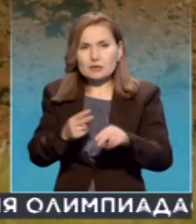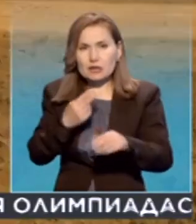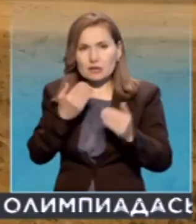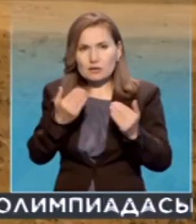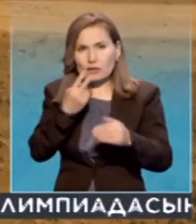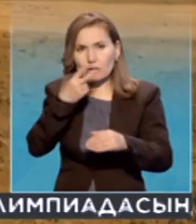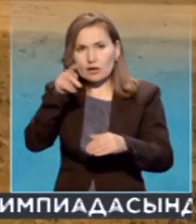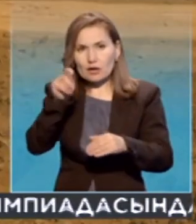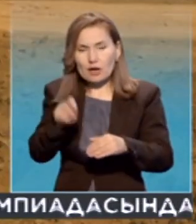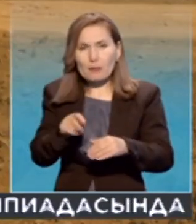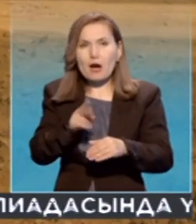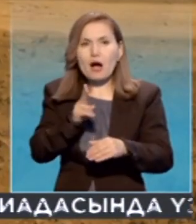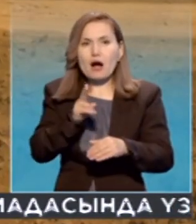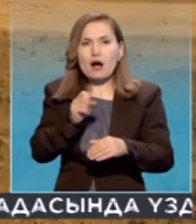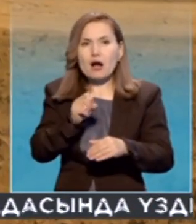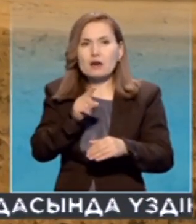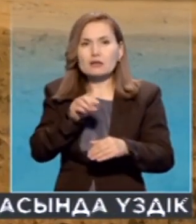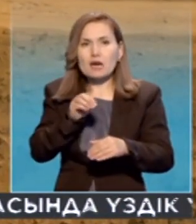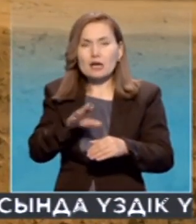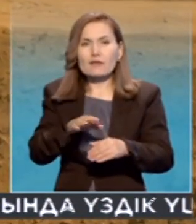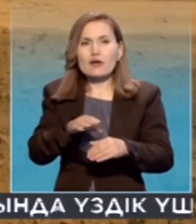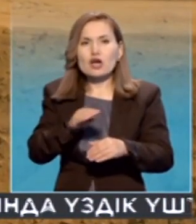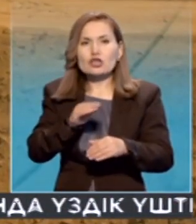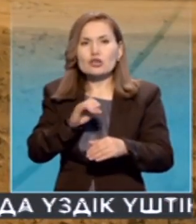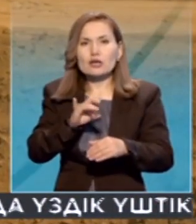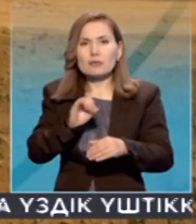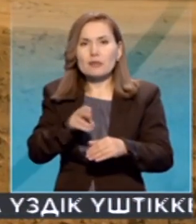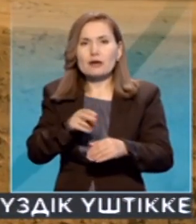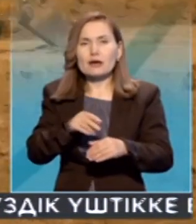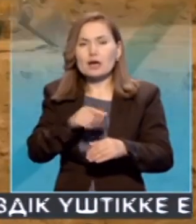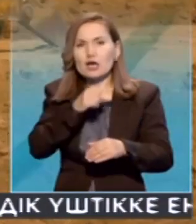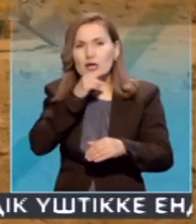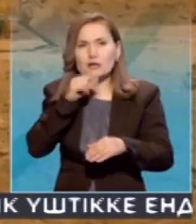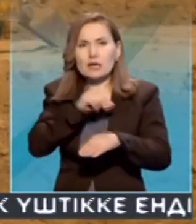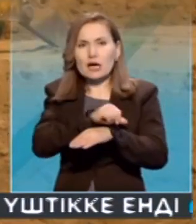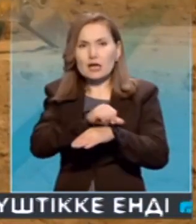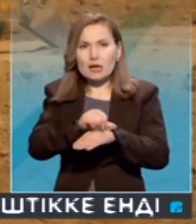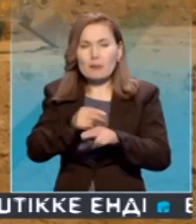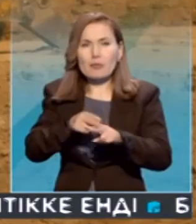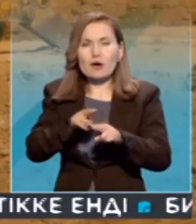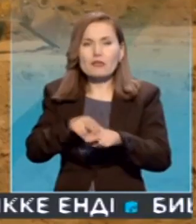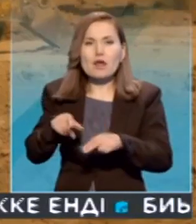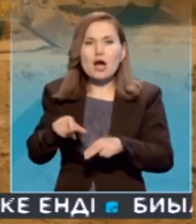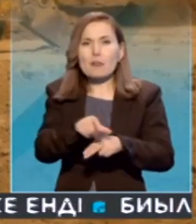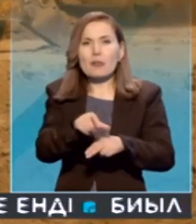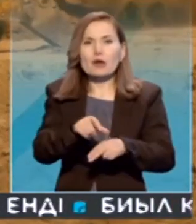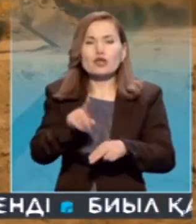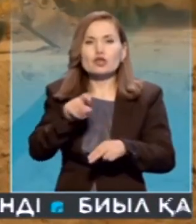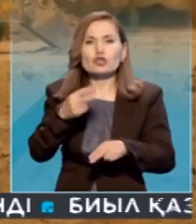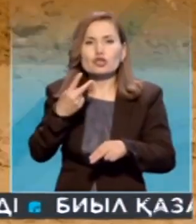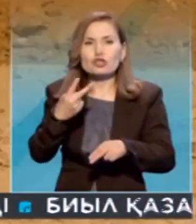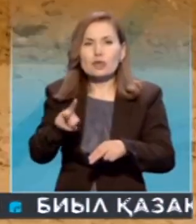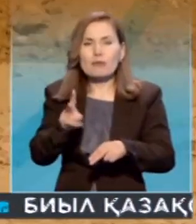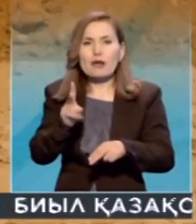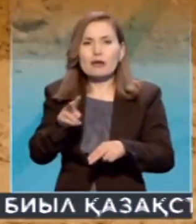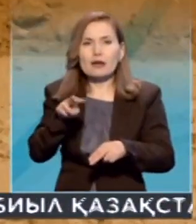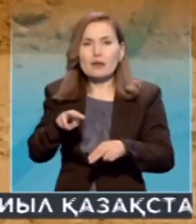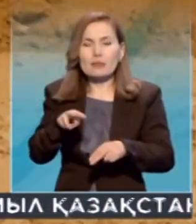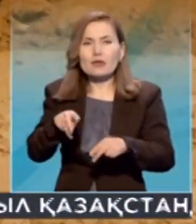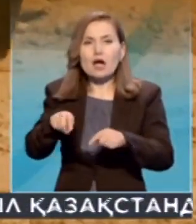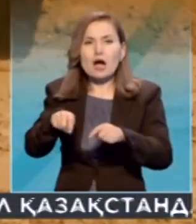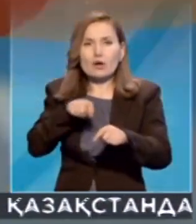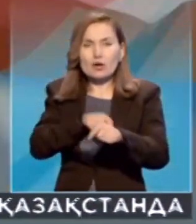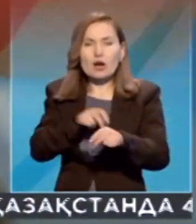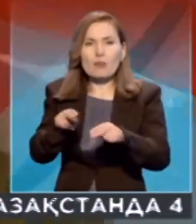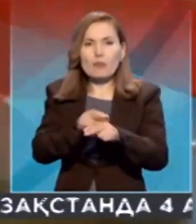көрді. Биыл Қазталов Жәнібек Ресей шекарасы мен Өнеге Бесен Сайқын Ресей бағытындағы трассаның 120 шақырымына асфальт төселмек.